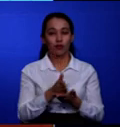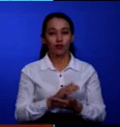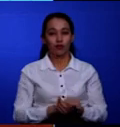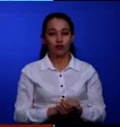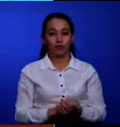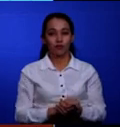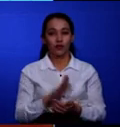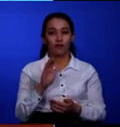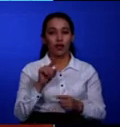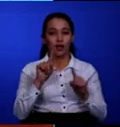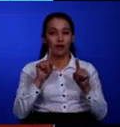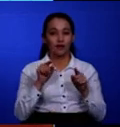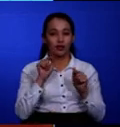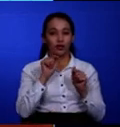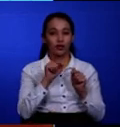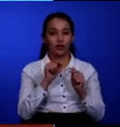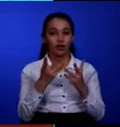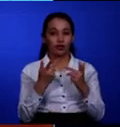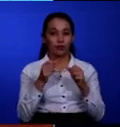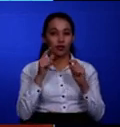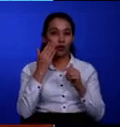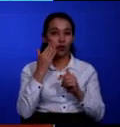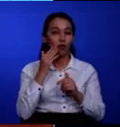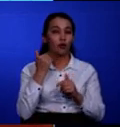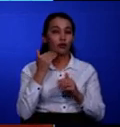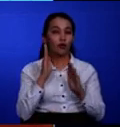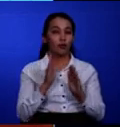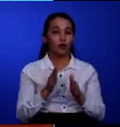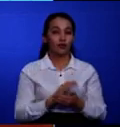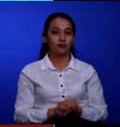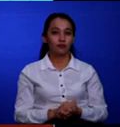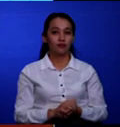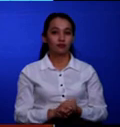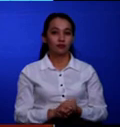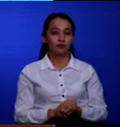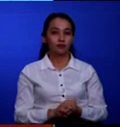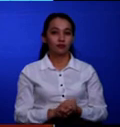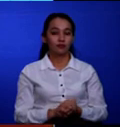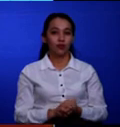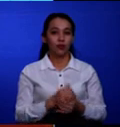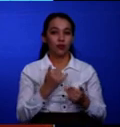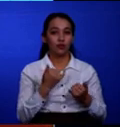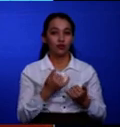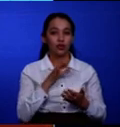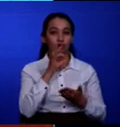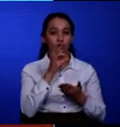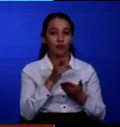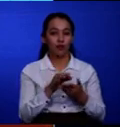va bu misolni yechishda hech qanday qiyinchilikka duch kelmaysiz. Demak, bu misolni javobi